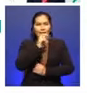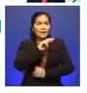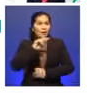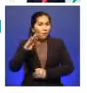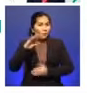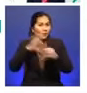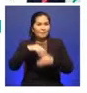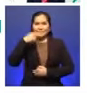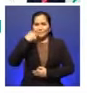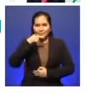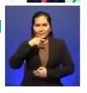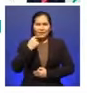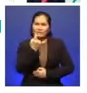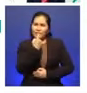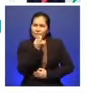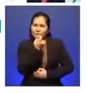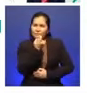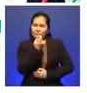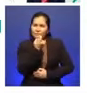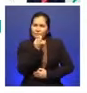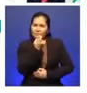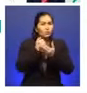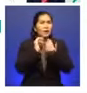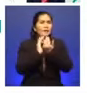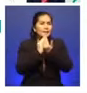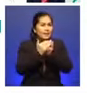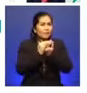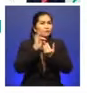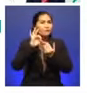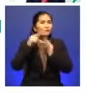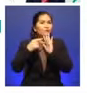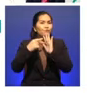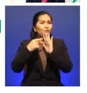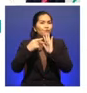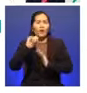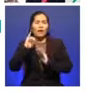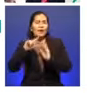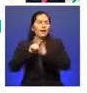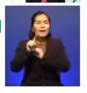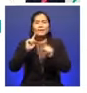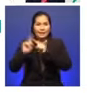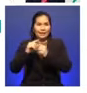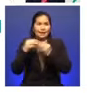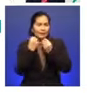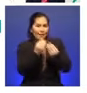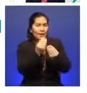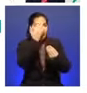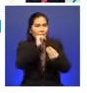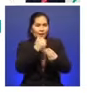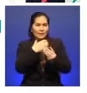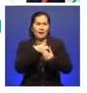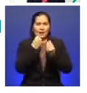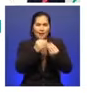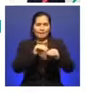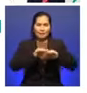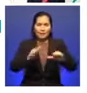รงฟันมีการตรวจฟันมีการเคลือบฟูออไรด์เคลือบหลุมร่องฟันสิ่งต่างๆเหล่านี้ทำเพื่อที่จะปลูกฝังให้